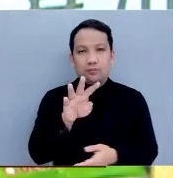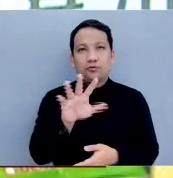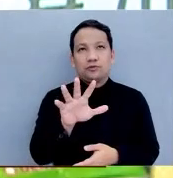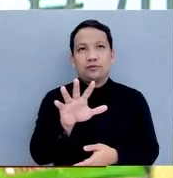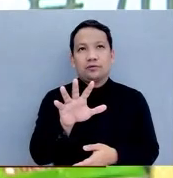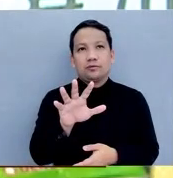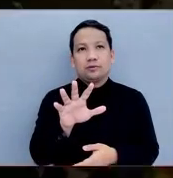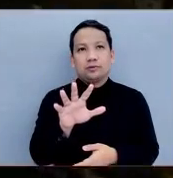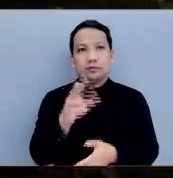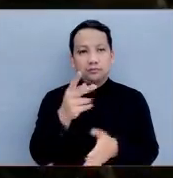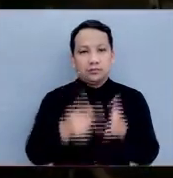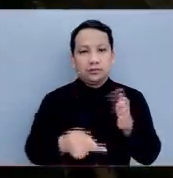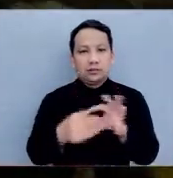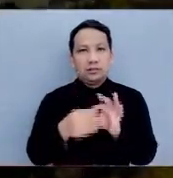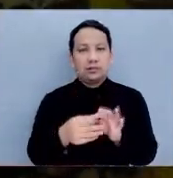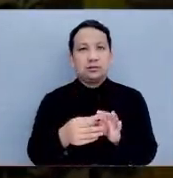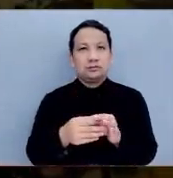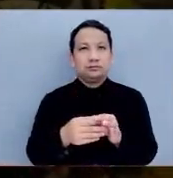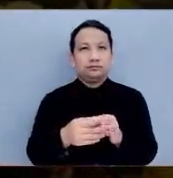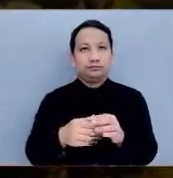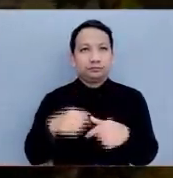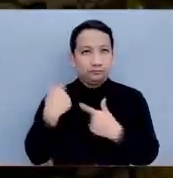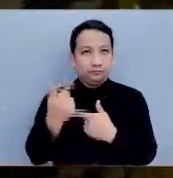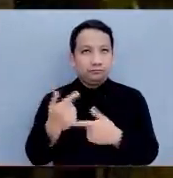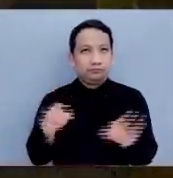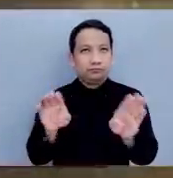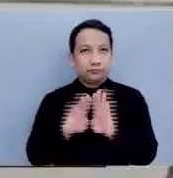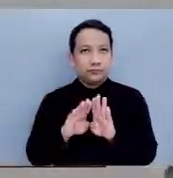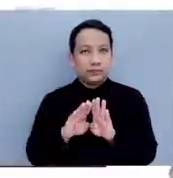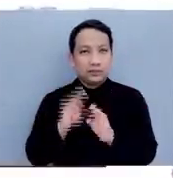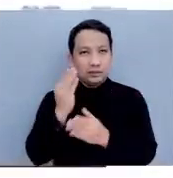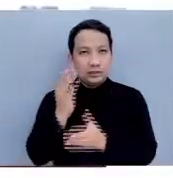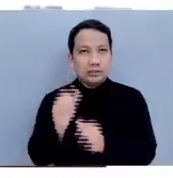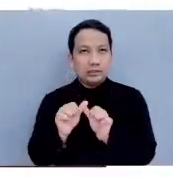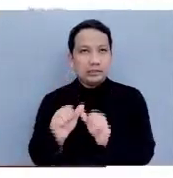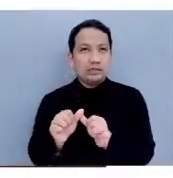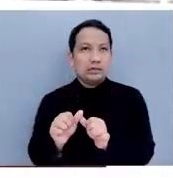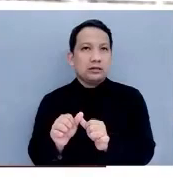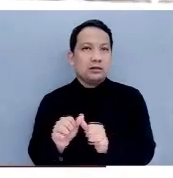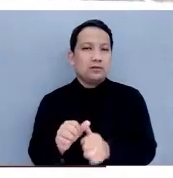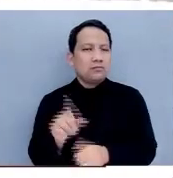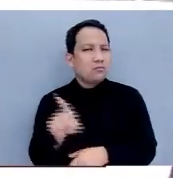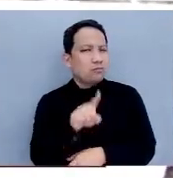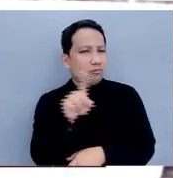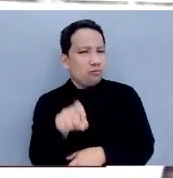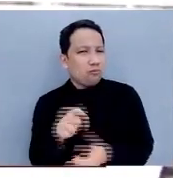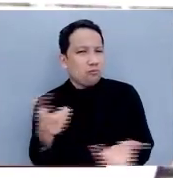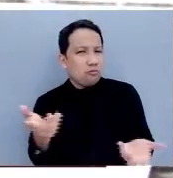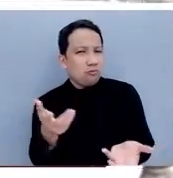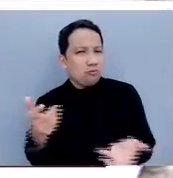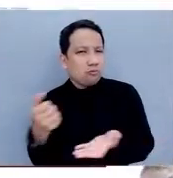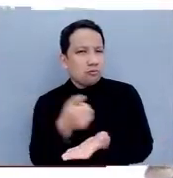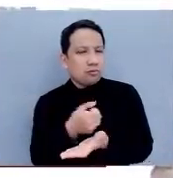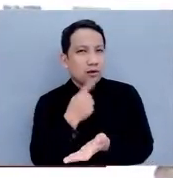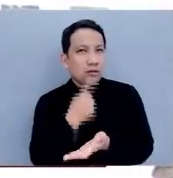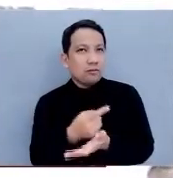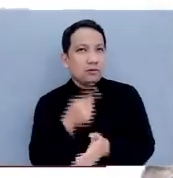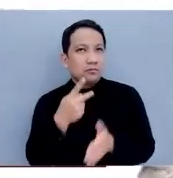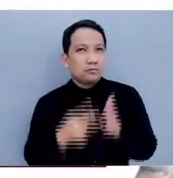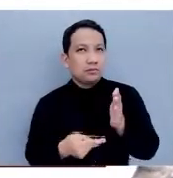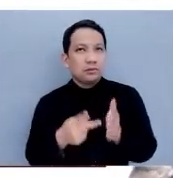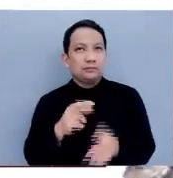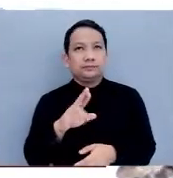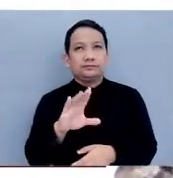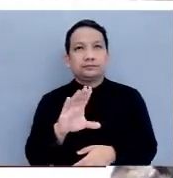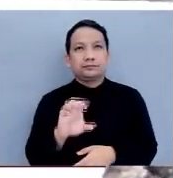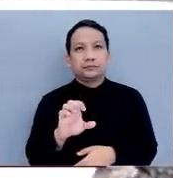pesos ang presyo. Baka ang ending, magsara na lang daw sila. Ang tanong po, saan po kami kukuha ng ganong presyo? Wala